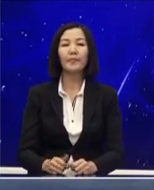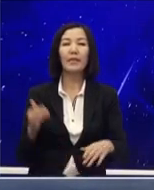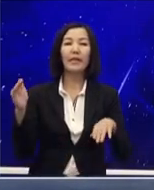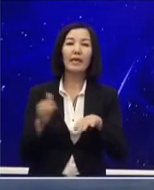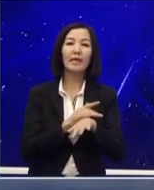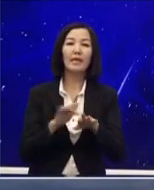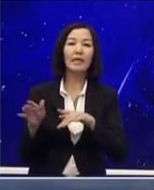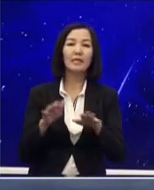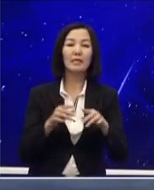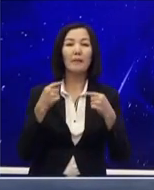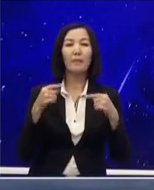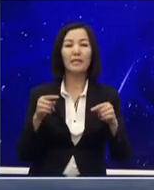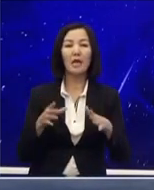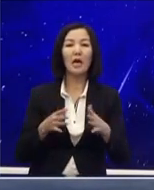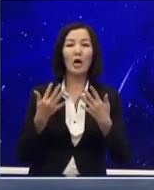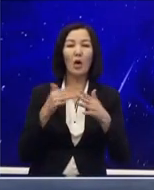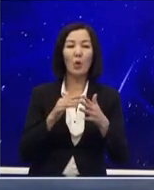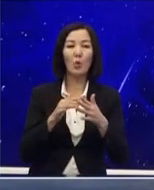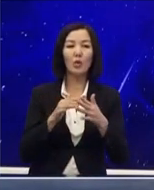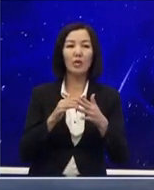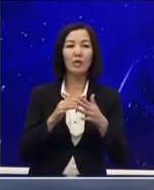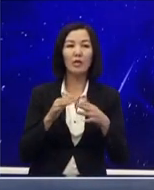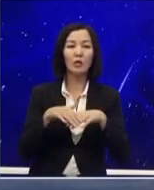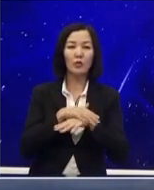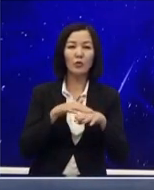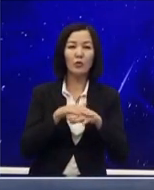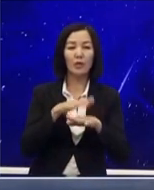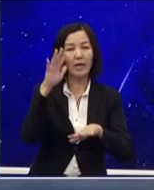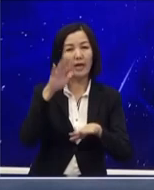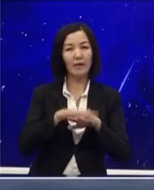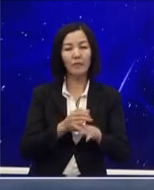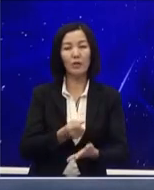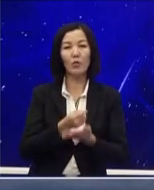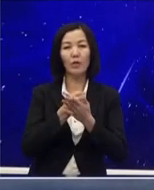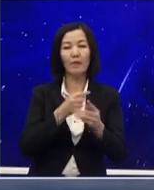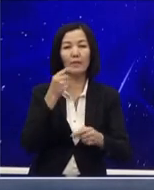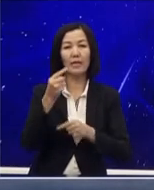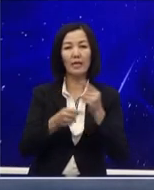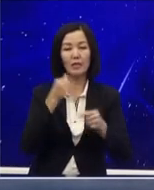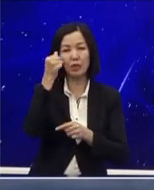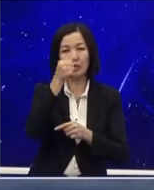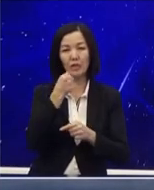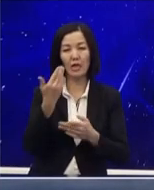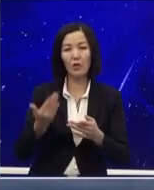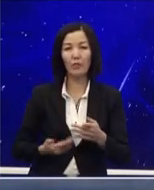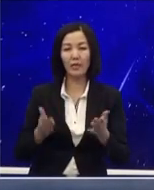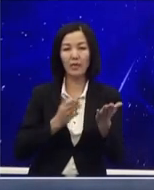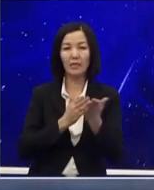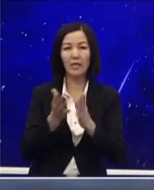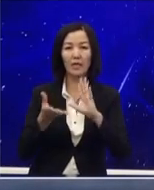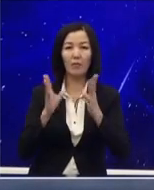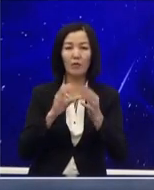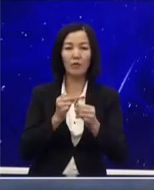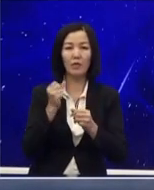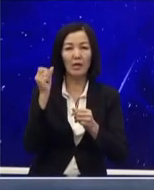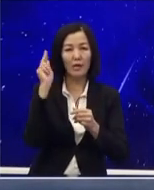істі басқа округ ауылдық округтерінде тұрғындары, әкімдері қолдап, келесі жылға осы әлеуметтік сала бойынша бірнеше мектеп